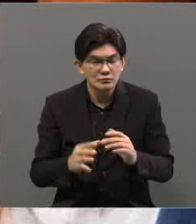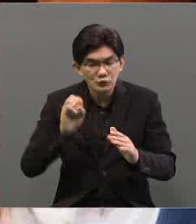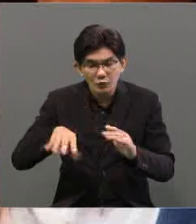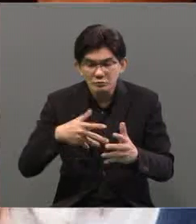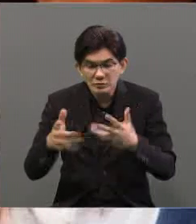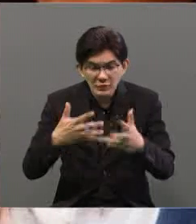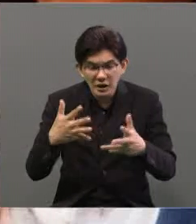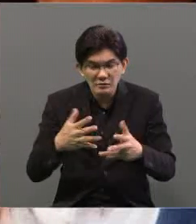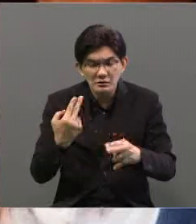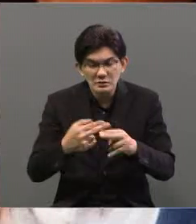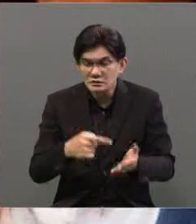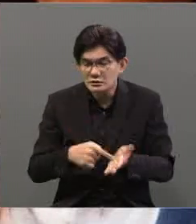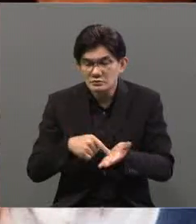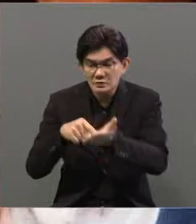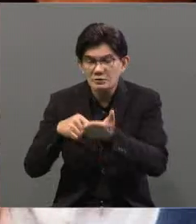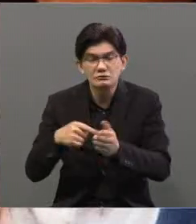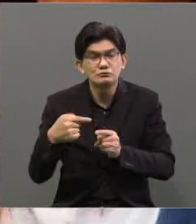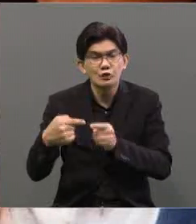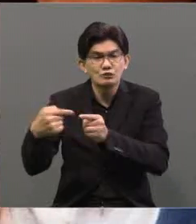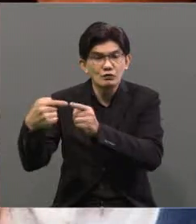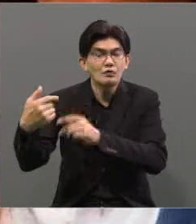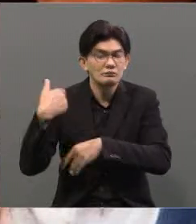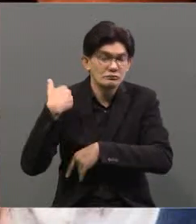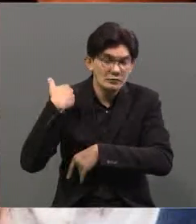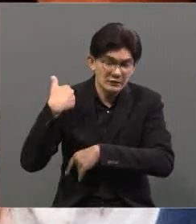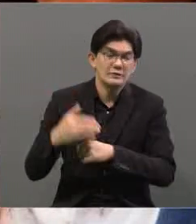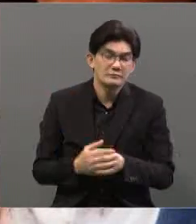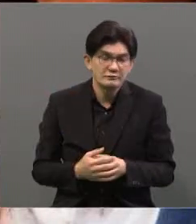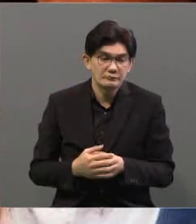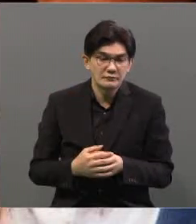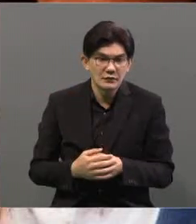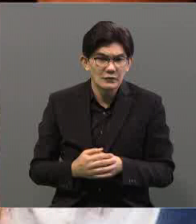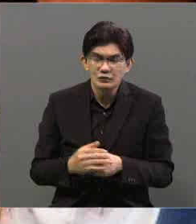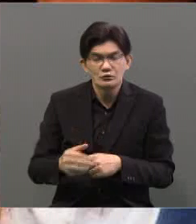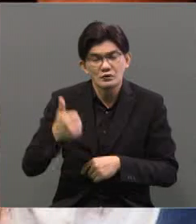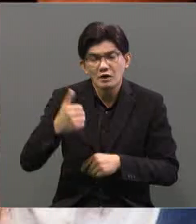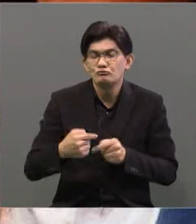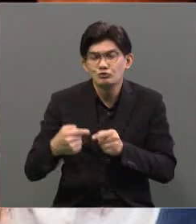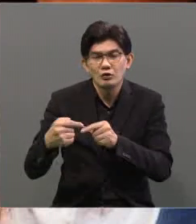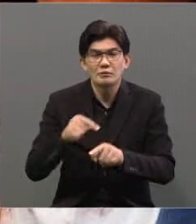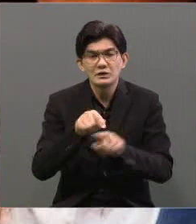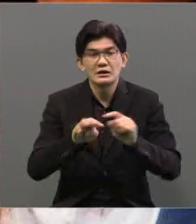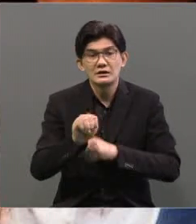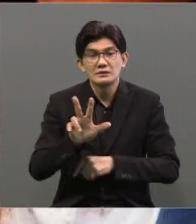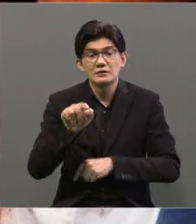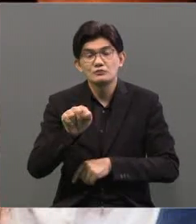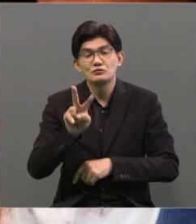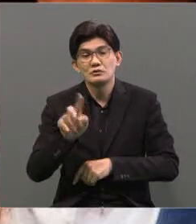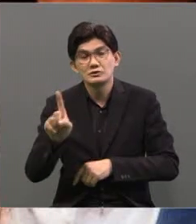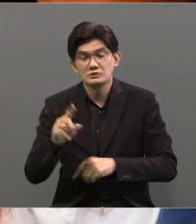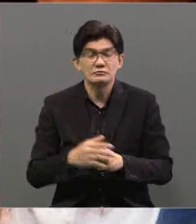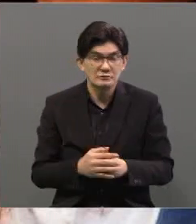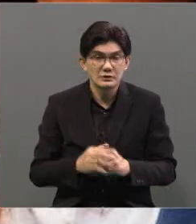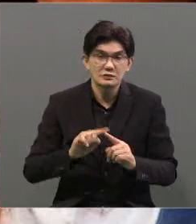เป็นไรฮะก็เสนอชื่อของคุณพี่ธารลิ้มเจริญรัตน์ให้รัฐสภาพิจารณาไปเรื่อยๆจนกว่าจะได้นี่นะฮะ43.21%